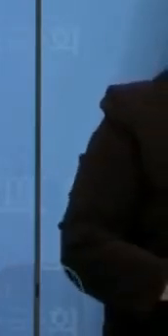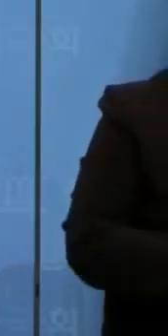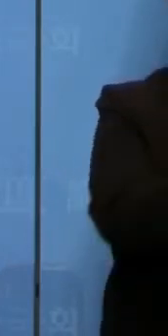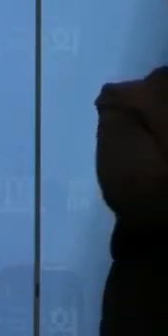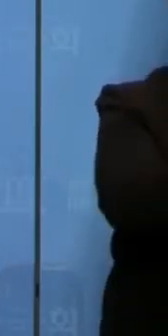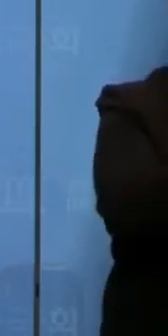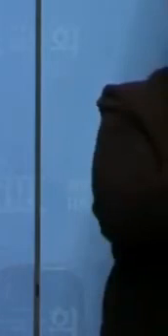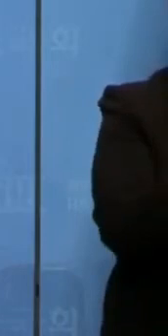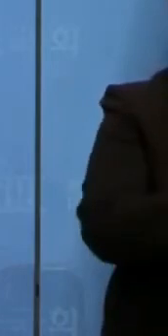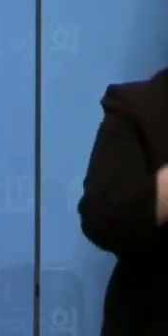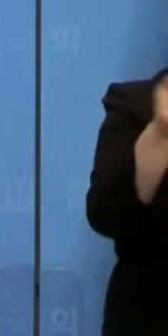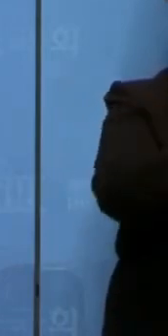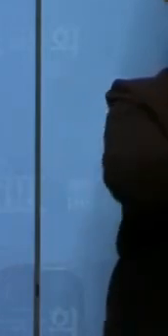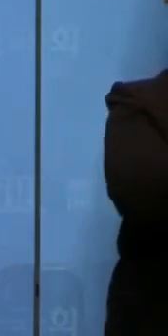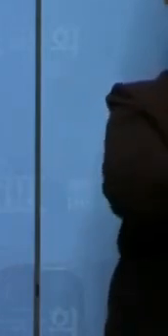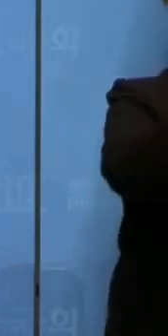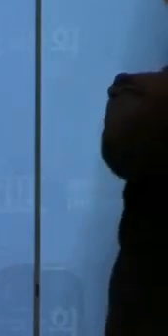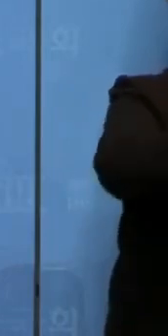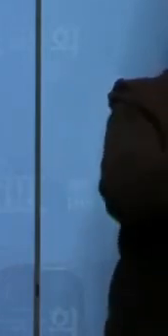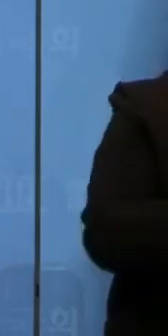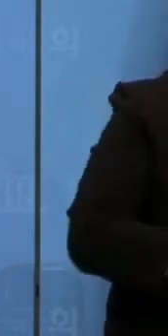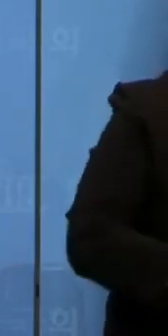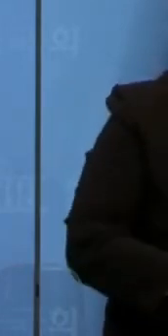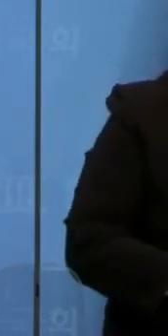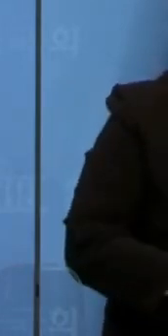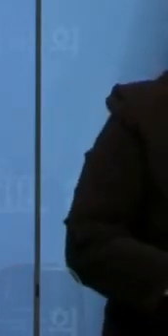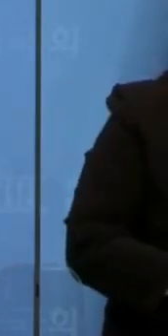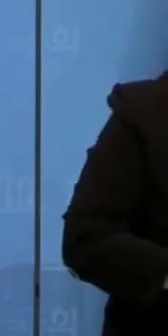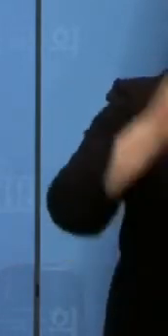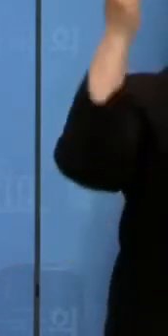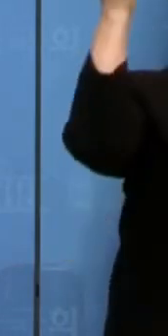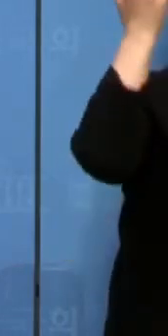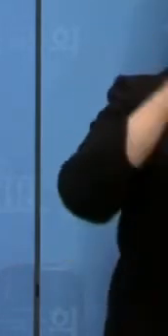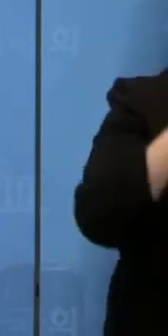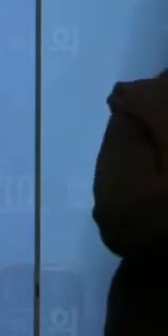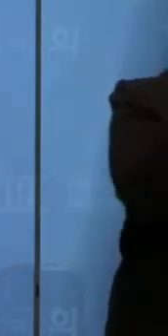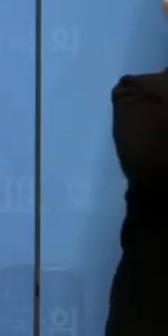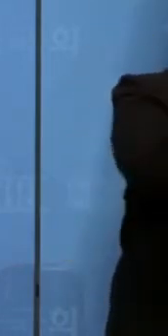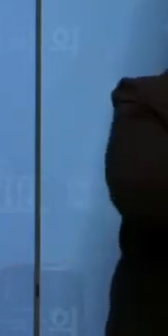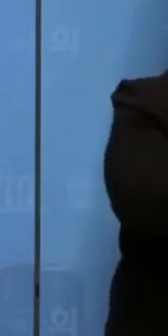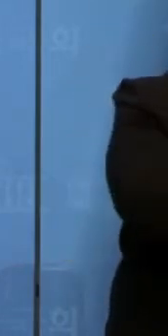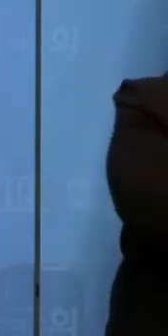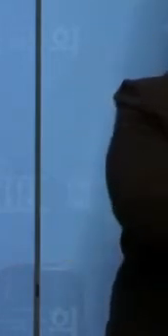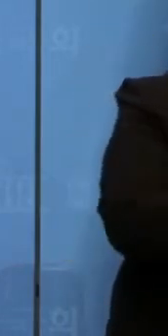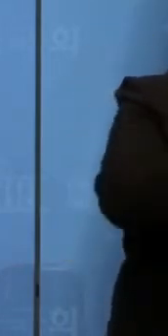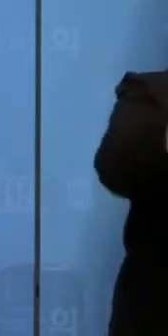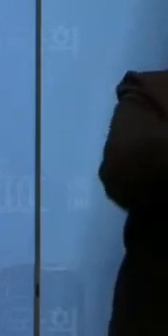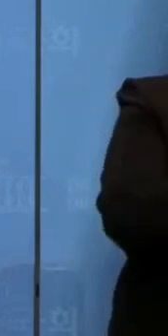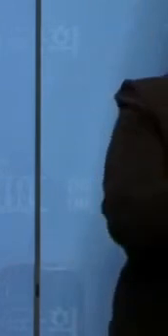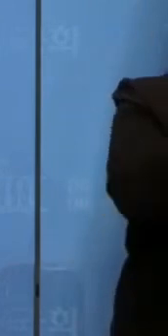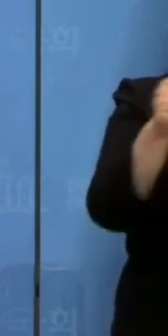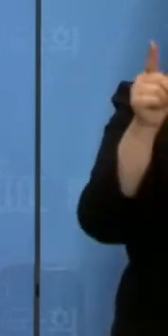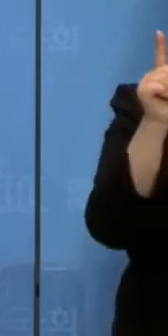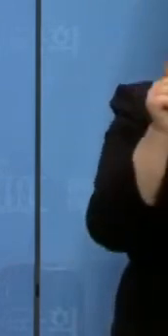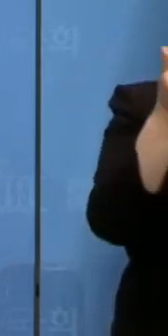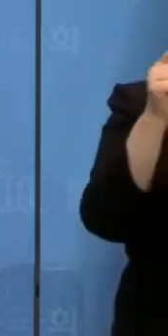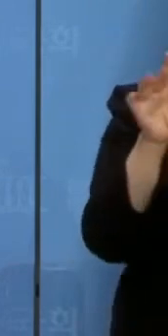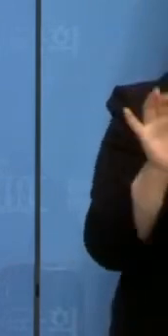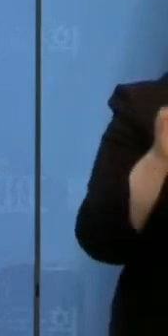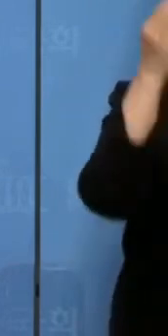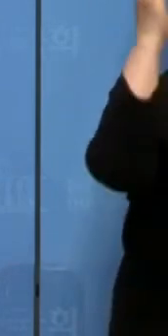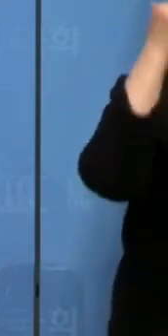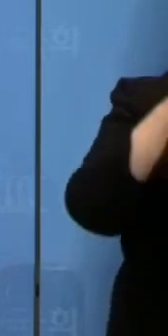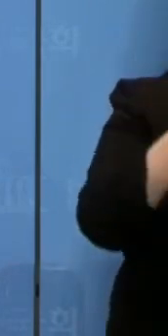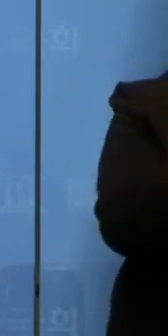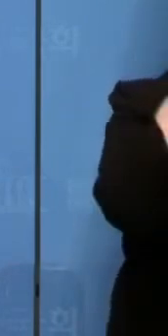4월 7일 반드시 투표하여 대한민국 헌법 제1조 제1항